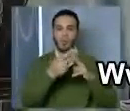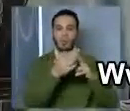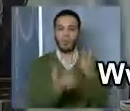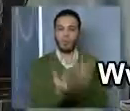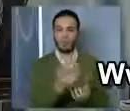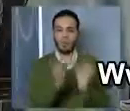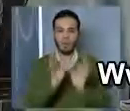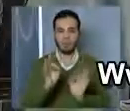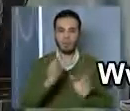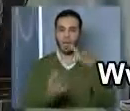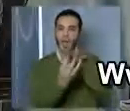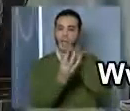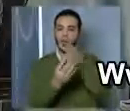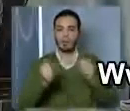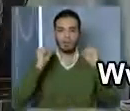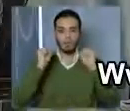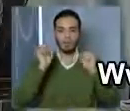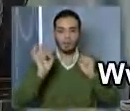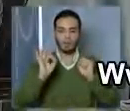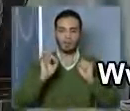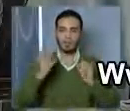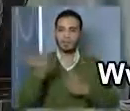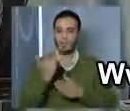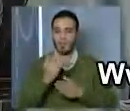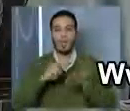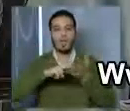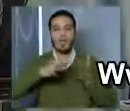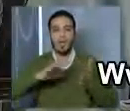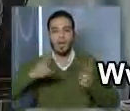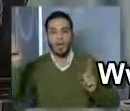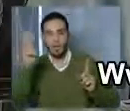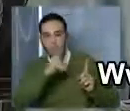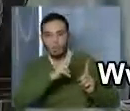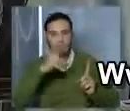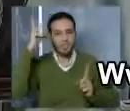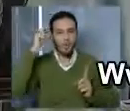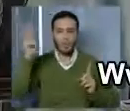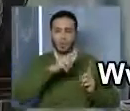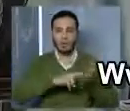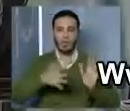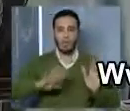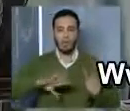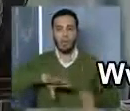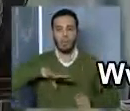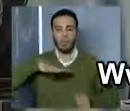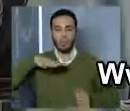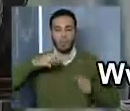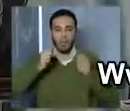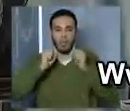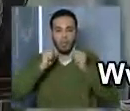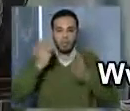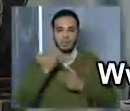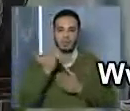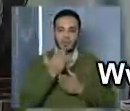تولع. لما اليهود يشوفوا كده يخافوا يرتعبوا يا إخواننا، اوعى تظن ده لا يرعب، والله يرعبهم